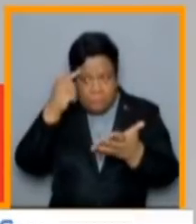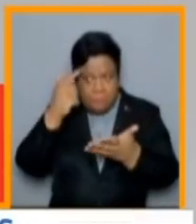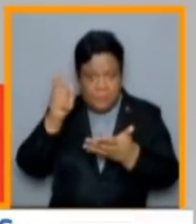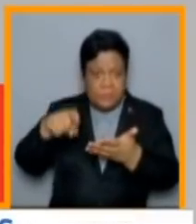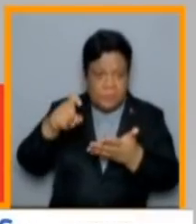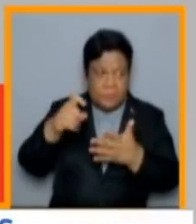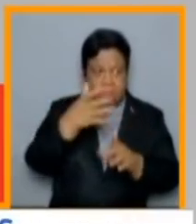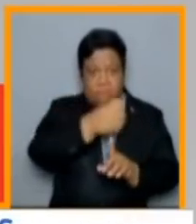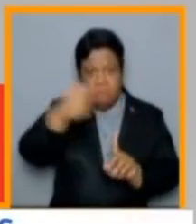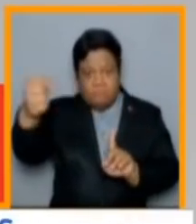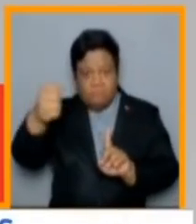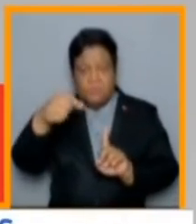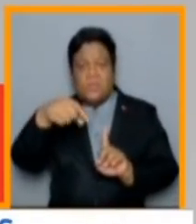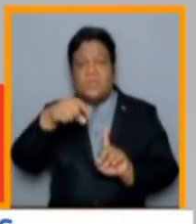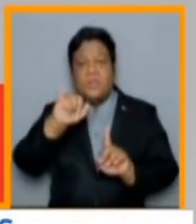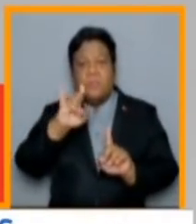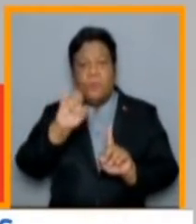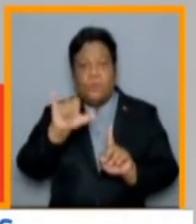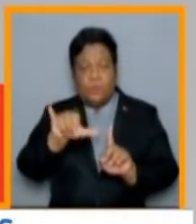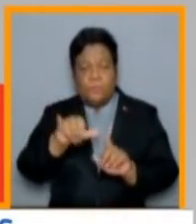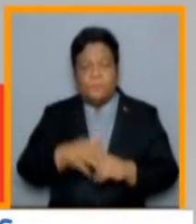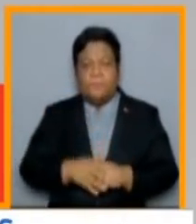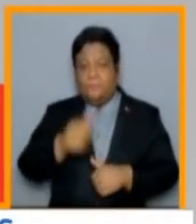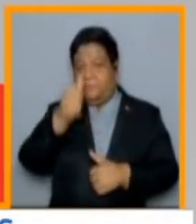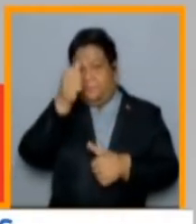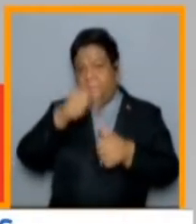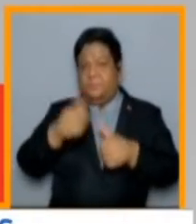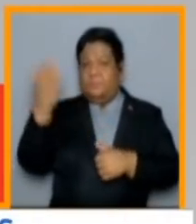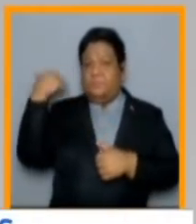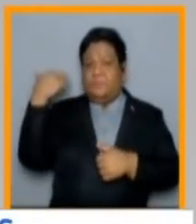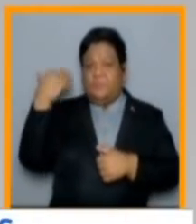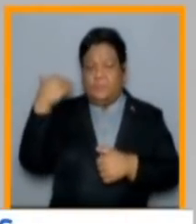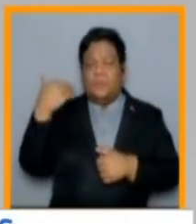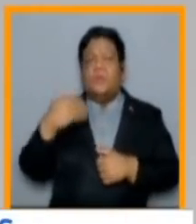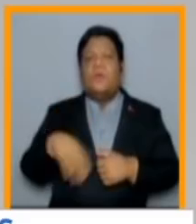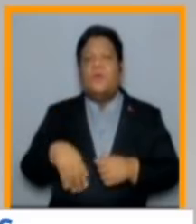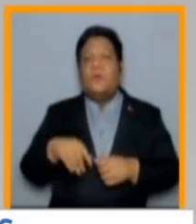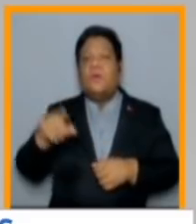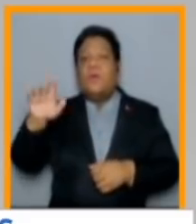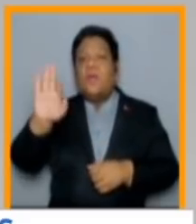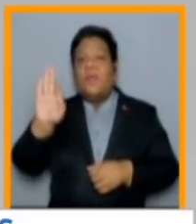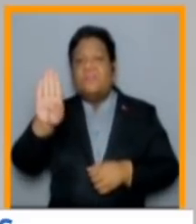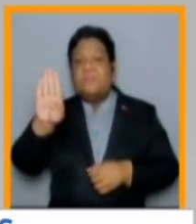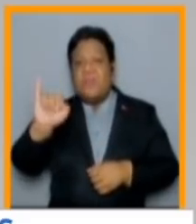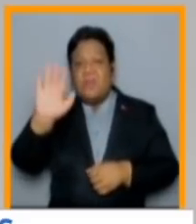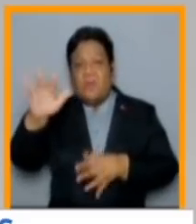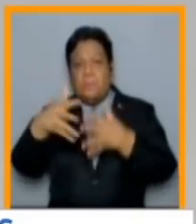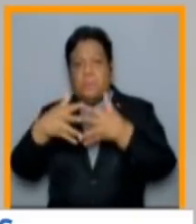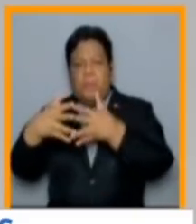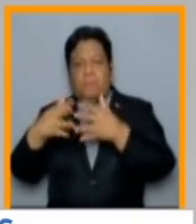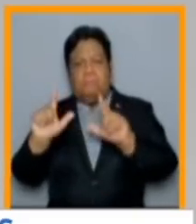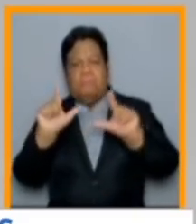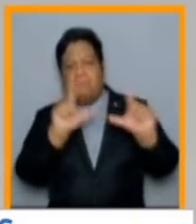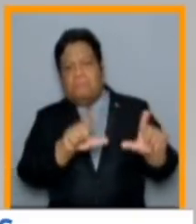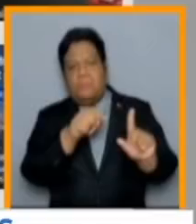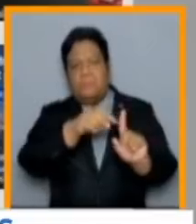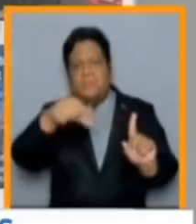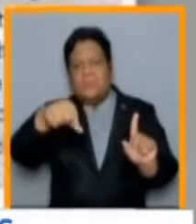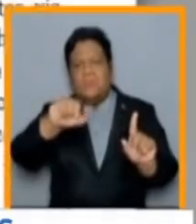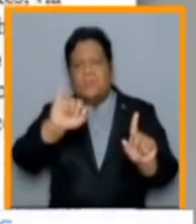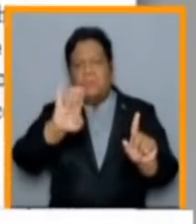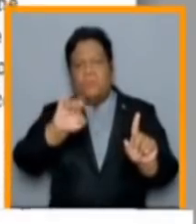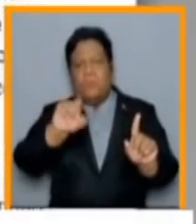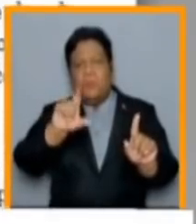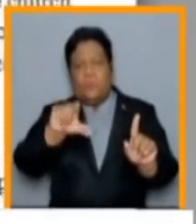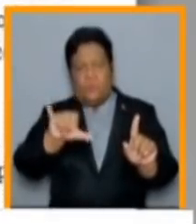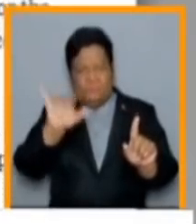ang Federal Bureau of Investigation ng Amerika ng wanted poster ni Quiboloy para sa mga kasong conspiracy to engage in sex trafficking